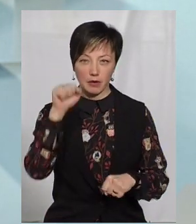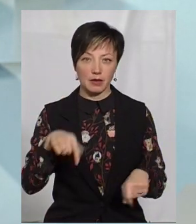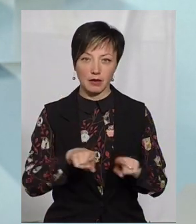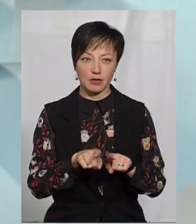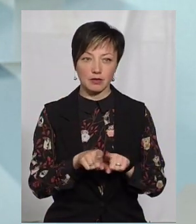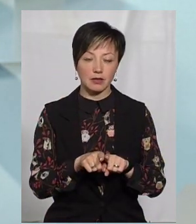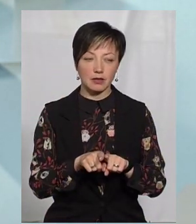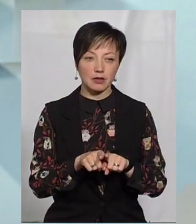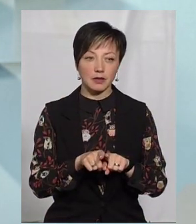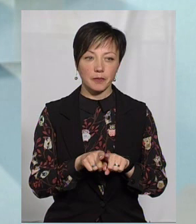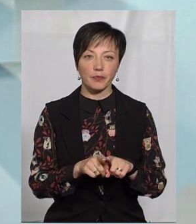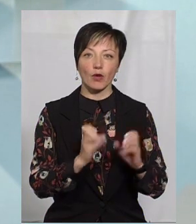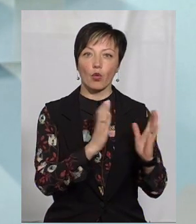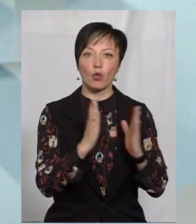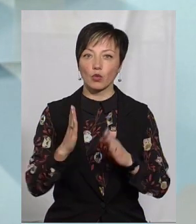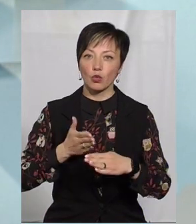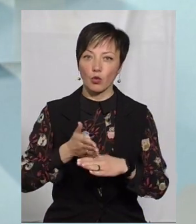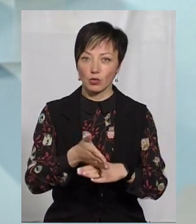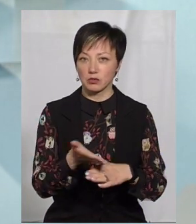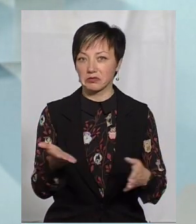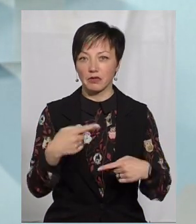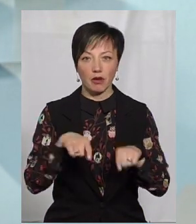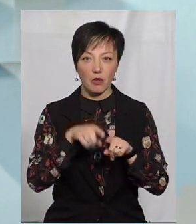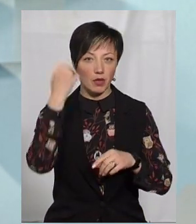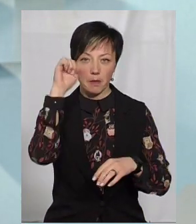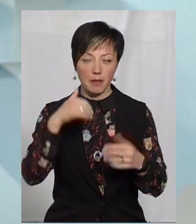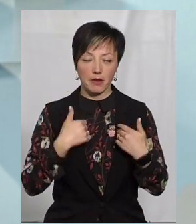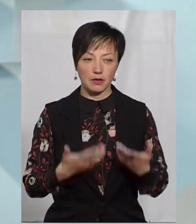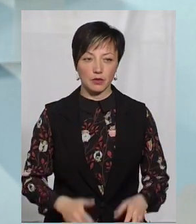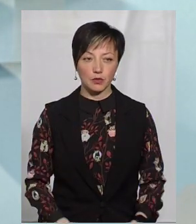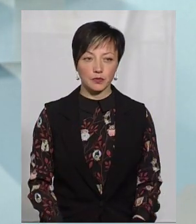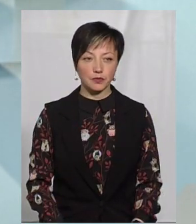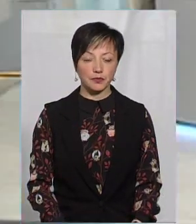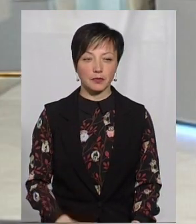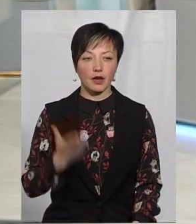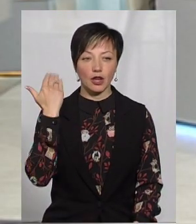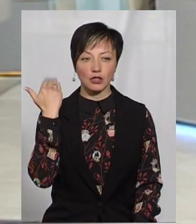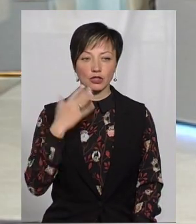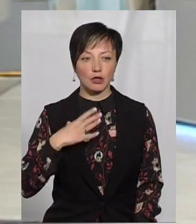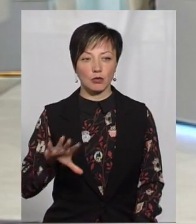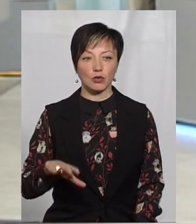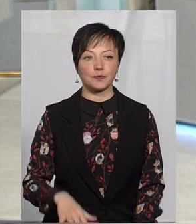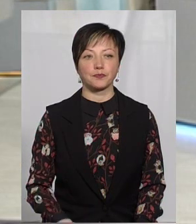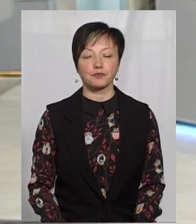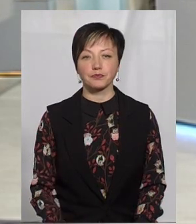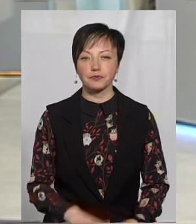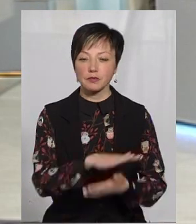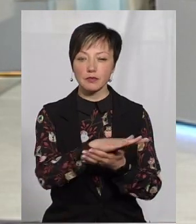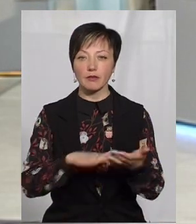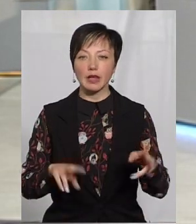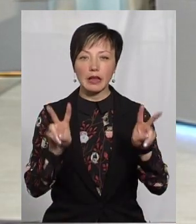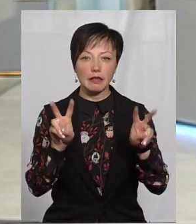тим паче візитів до гуртожитків, от такого не пам'ятаю. І в продовження